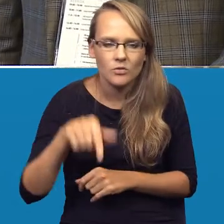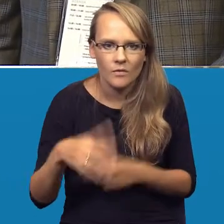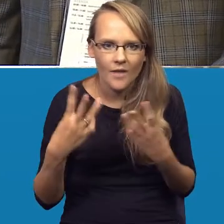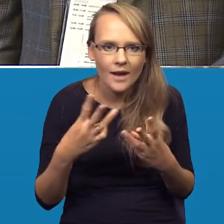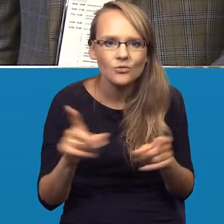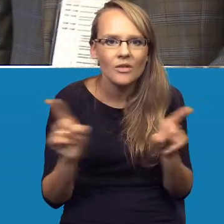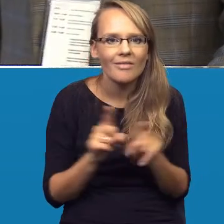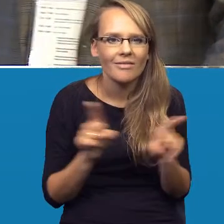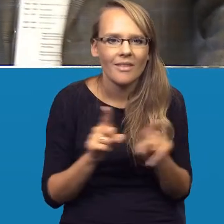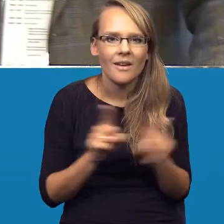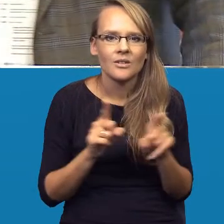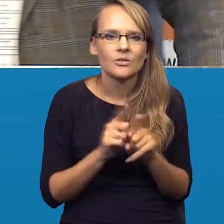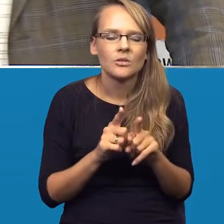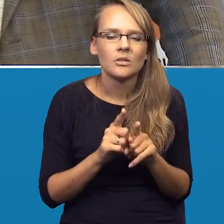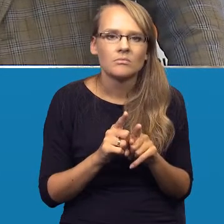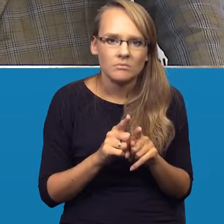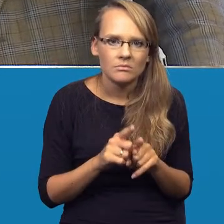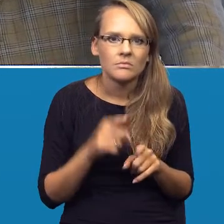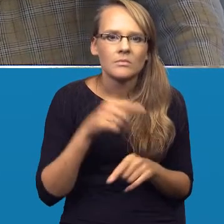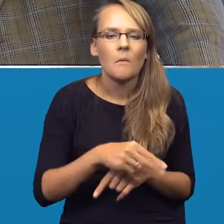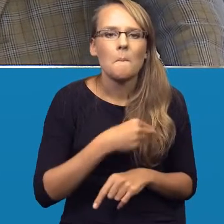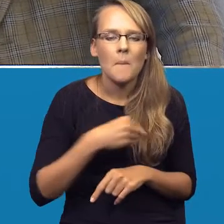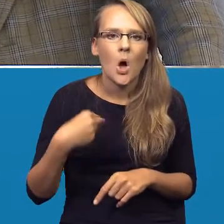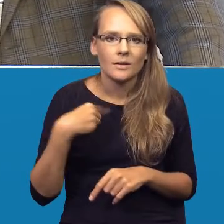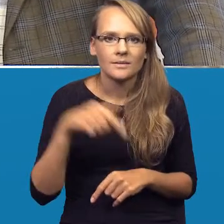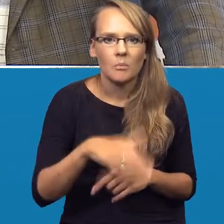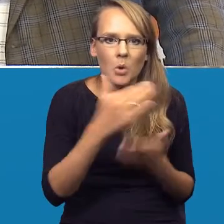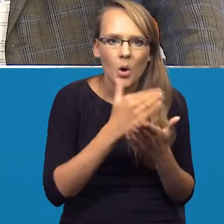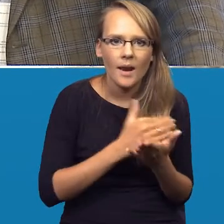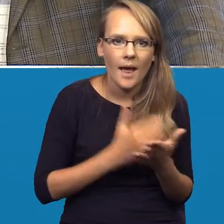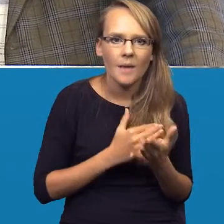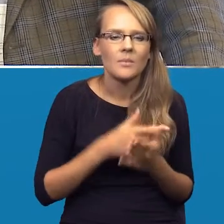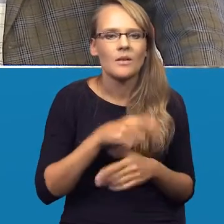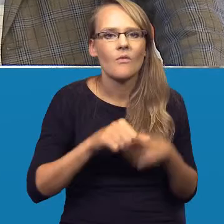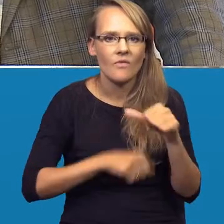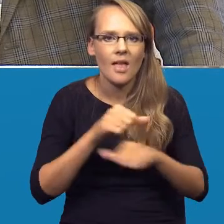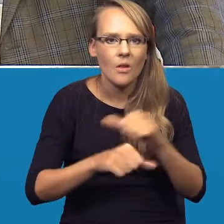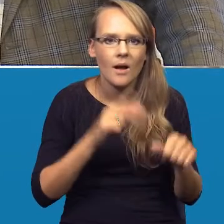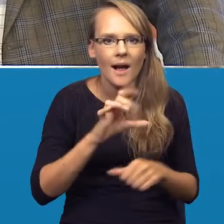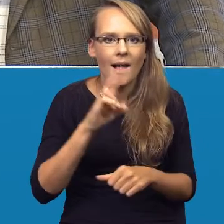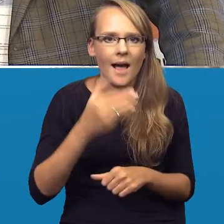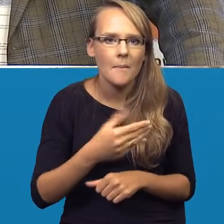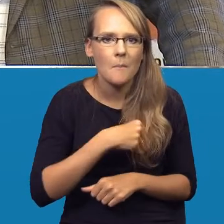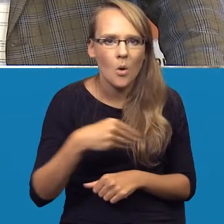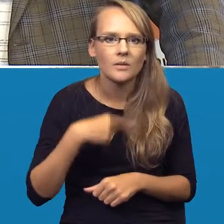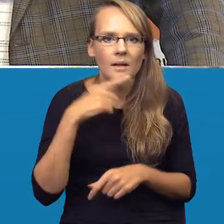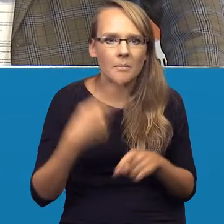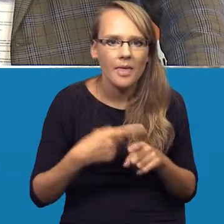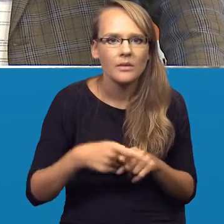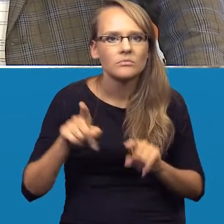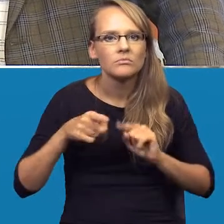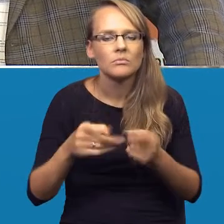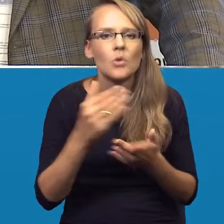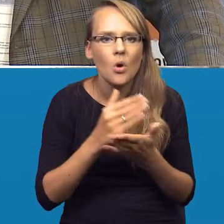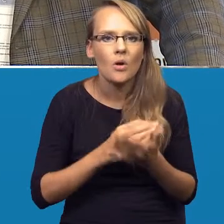jeszcze zaznaczyć, że jakby w odniesieniu do polskich programów, tu od wielu lat KGHM Polska Miedź organizuje z NCBR-em